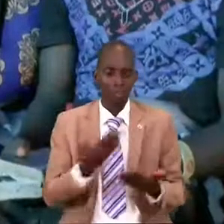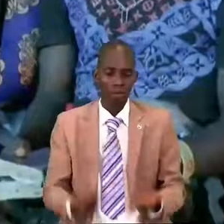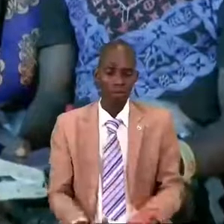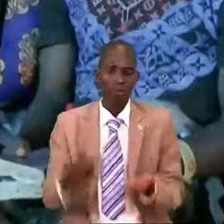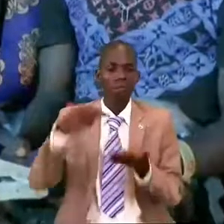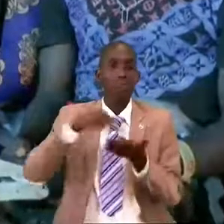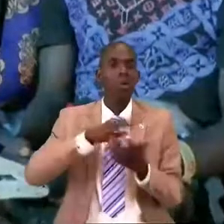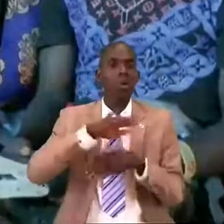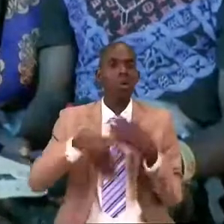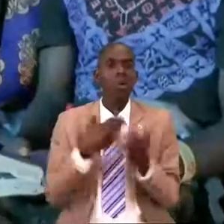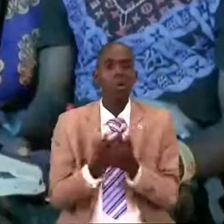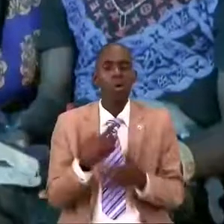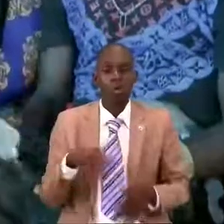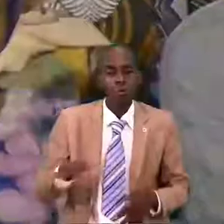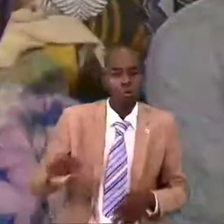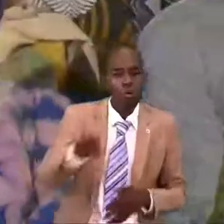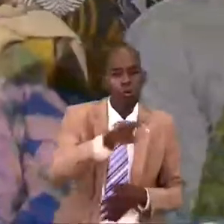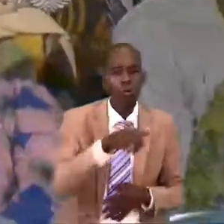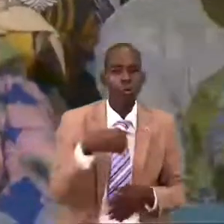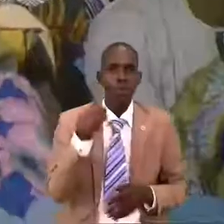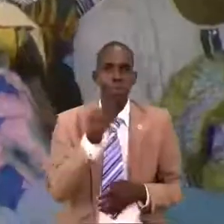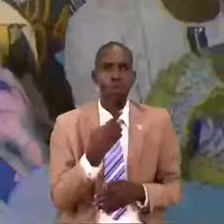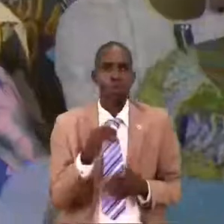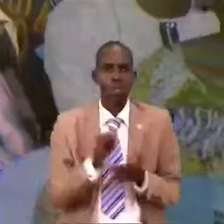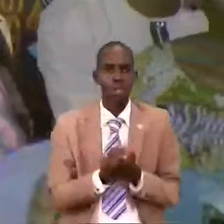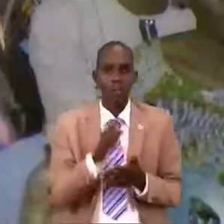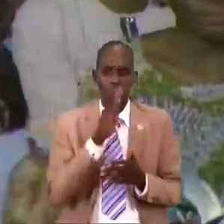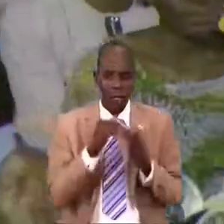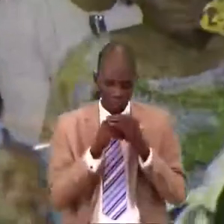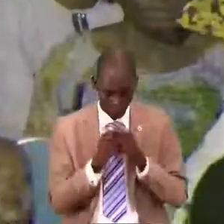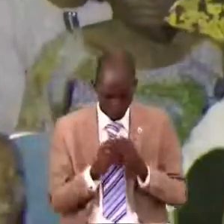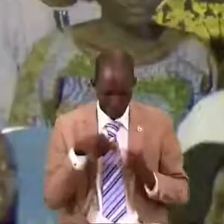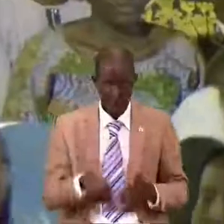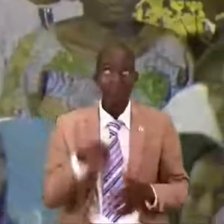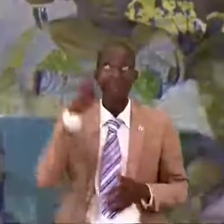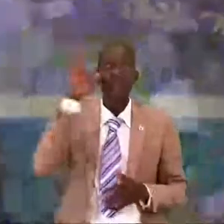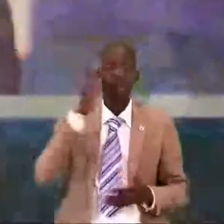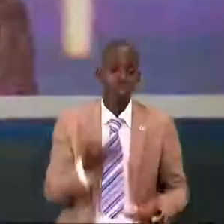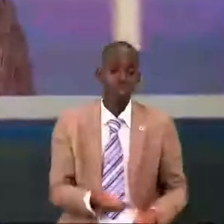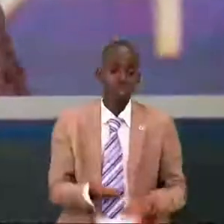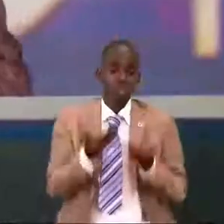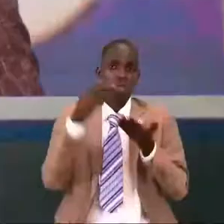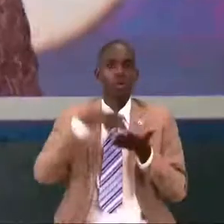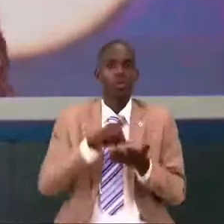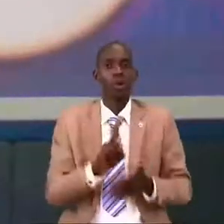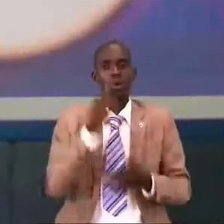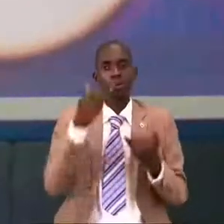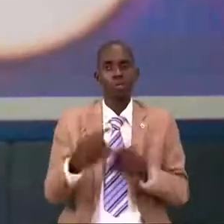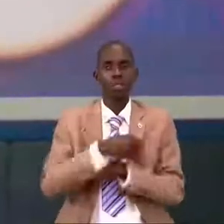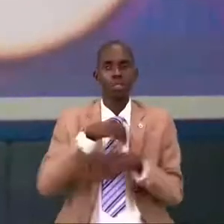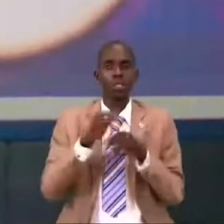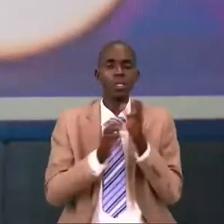redresser aujourd'hui. Il va tout changer dans ta vie aujourd'hui. Jacques au chapitre 5,